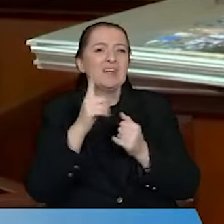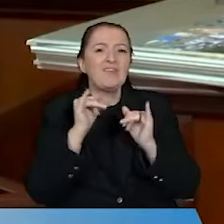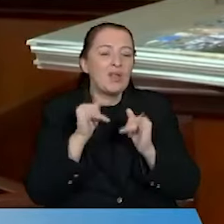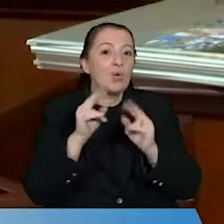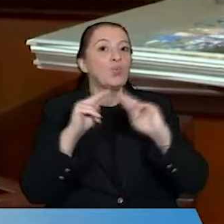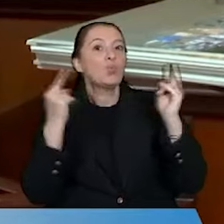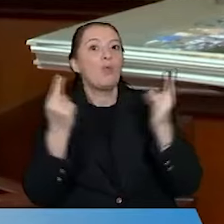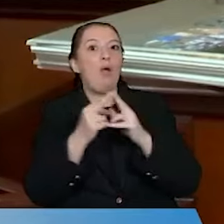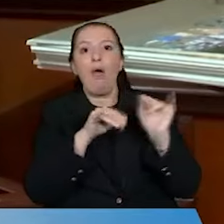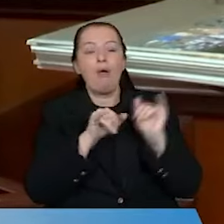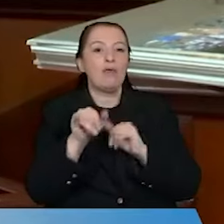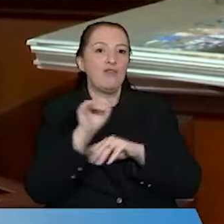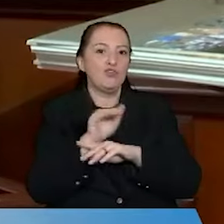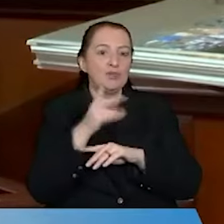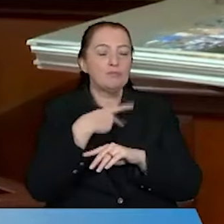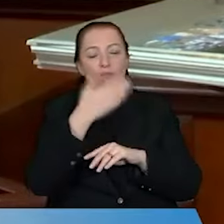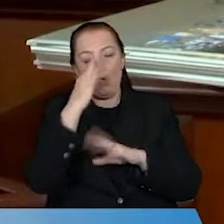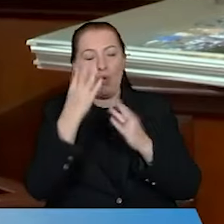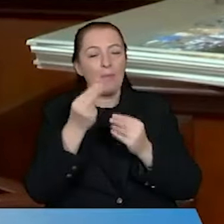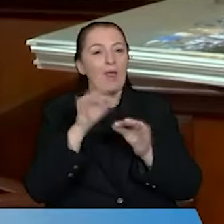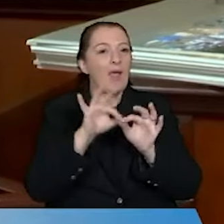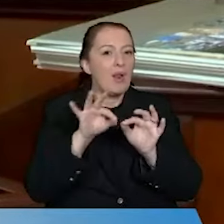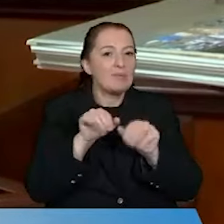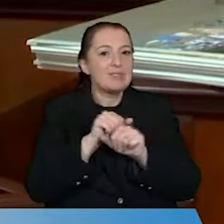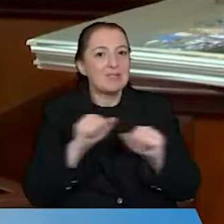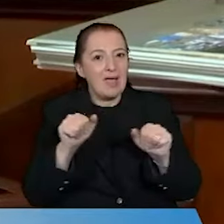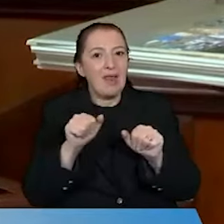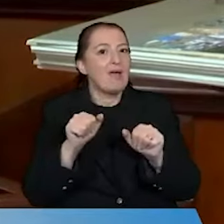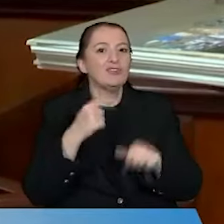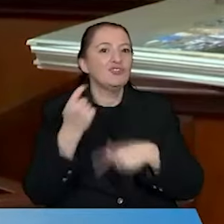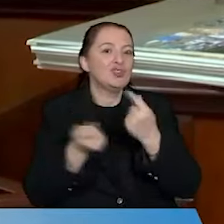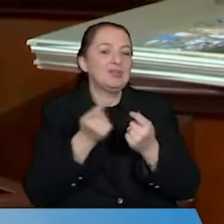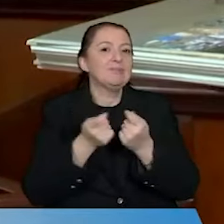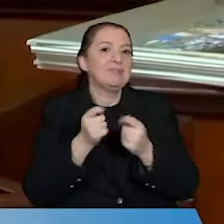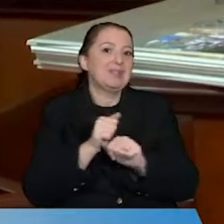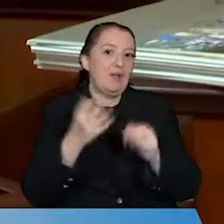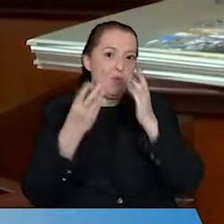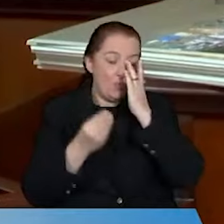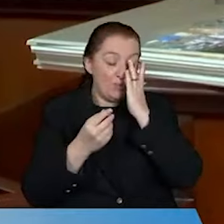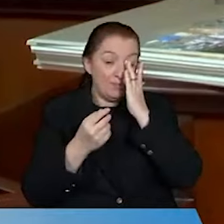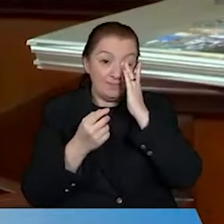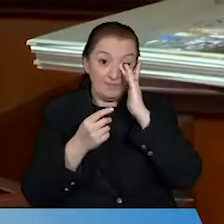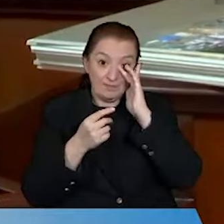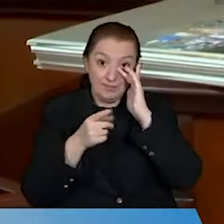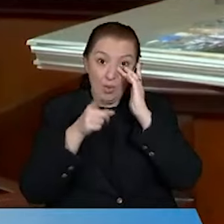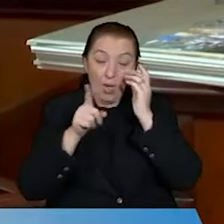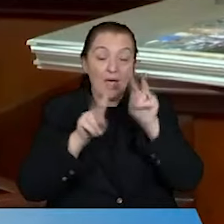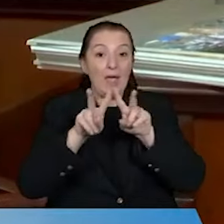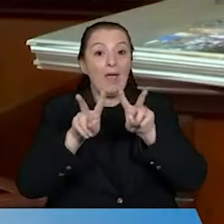Dünyanın yaşadığını biz de yaşadık. Bu doğal olarak hem ekonomimizi etkiledi hem de faaliyetlerimizi etkiledi. Bununla birlikte yine İmam Bey dile